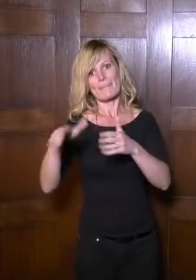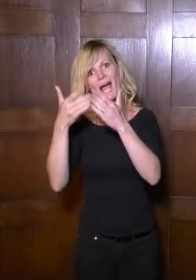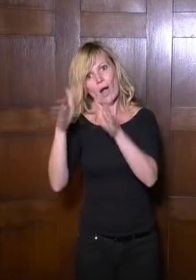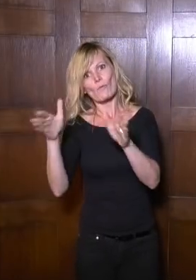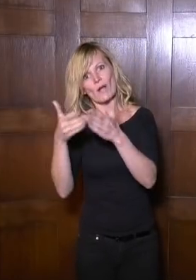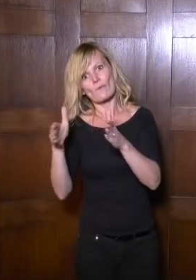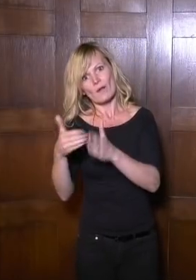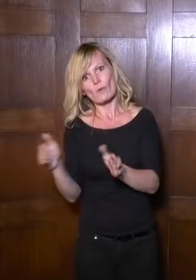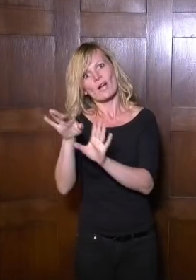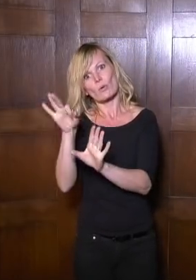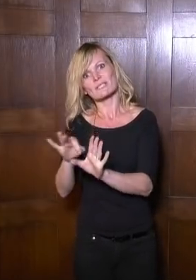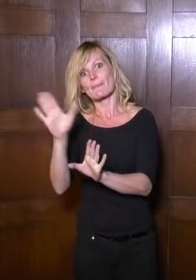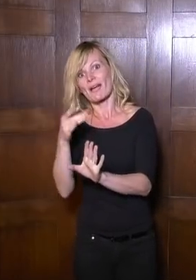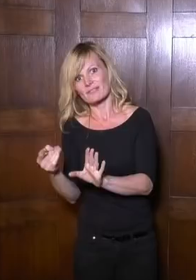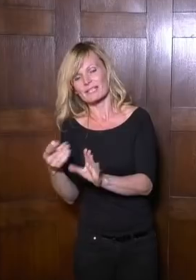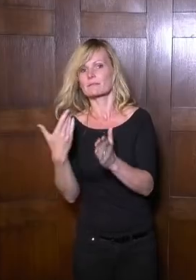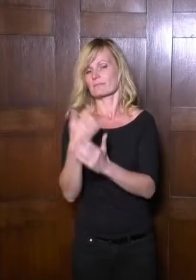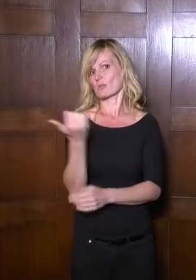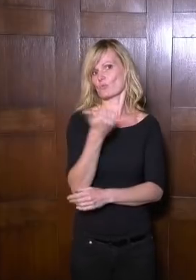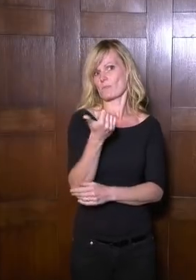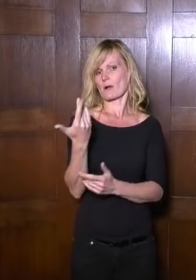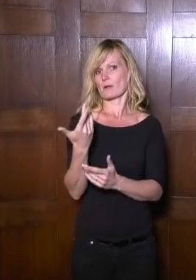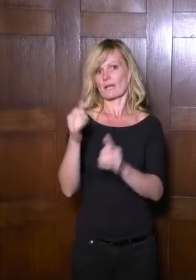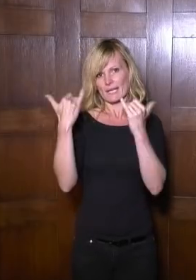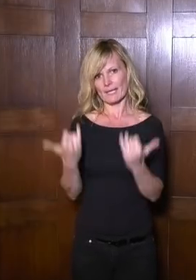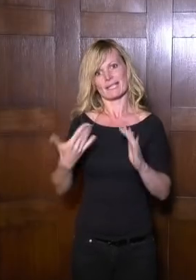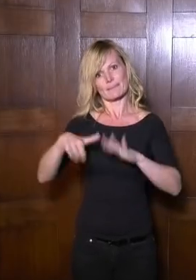Wir ermöglichen jetzt wieder viel mehr und